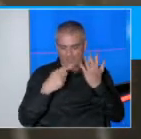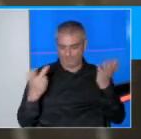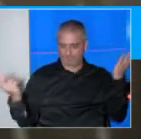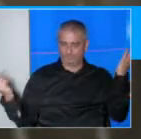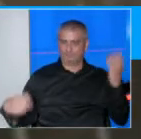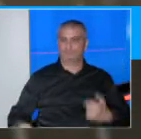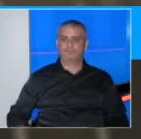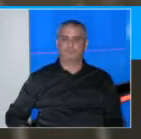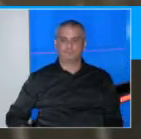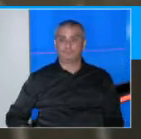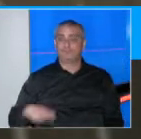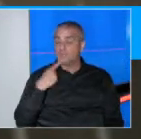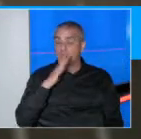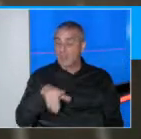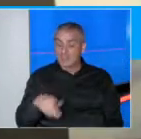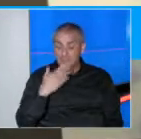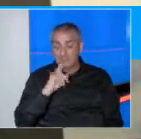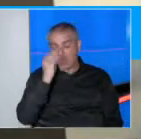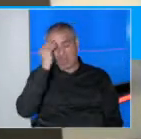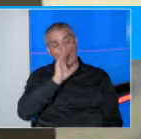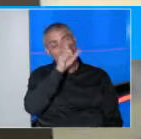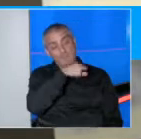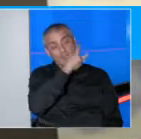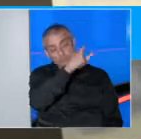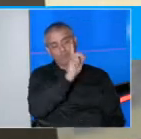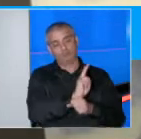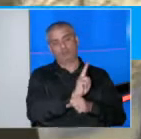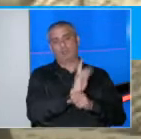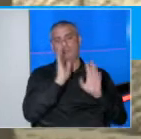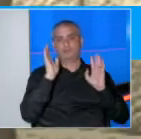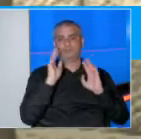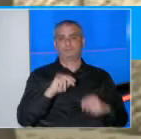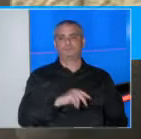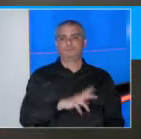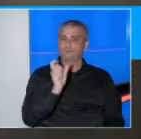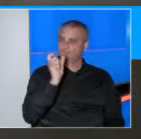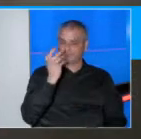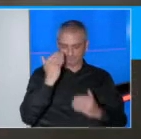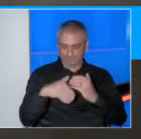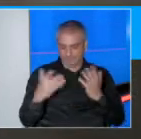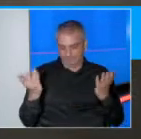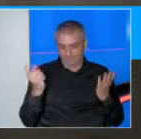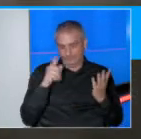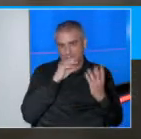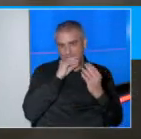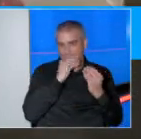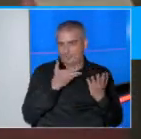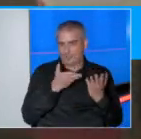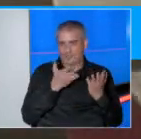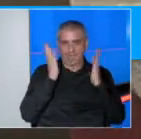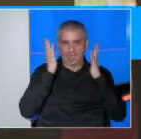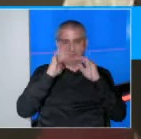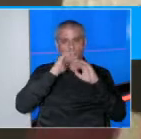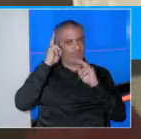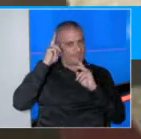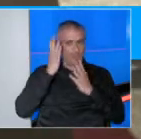הייתי צריך לספור כמה פעמים אמרת המילה הזו. כן. שהוא משקר ומלמד כולם. מילה לסיום, כי חייב לדבר על זה, האסון